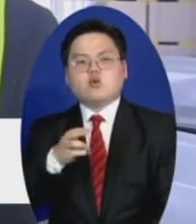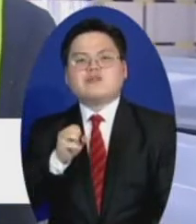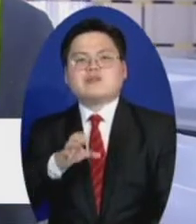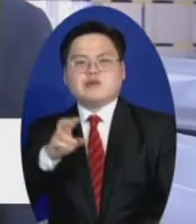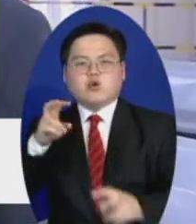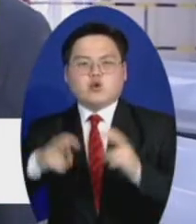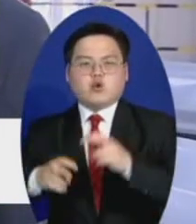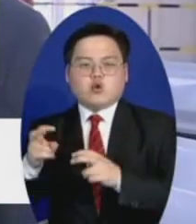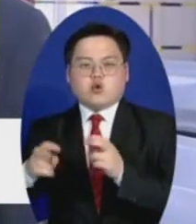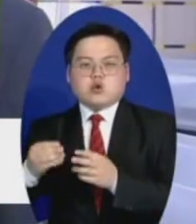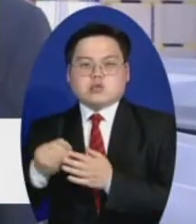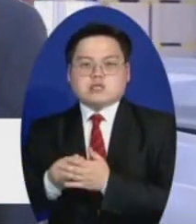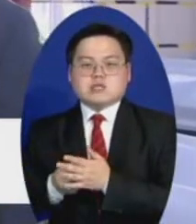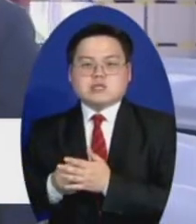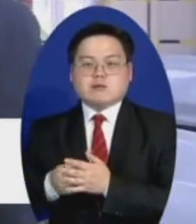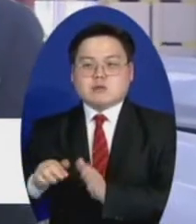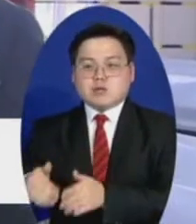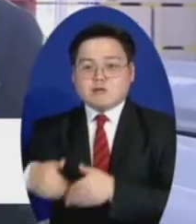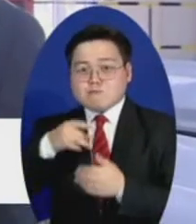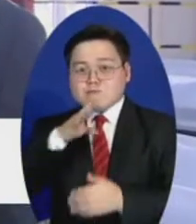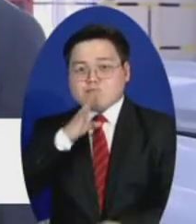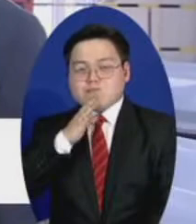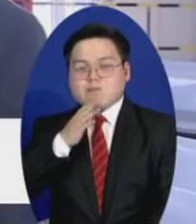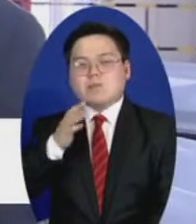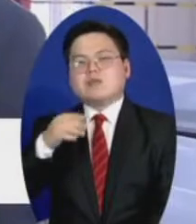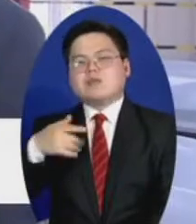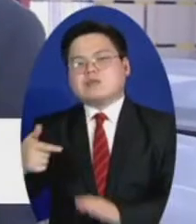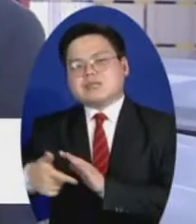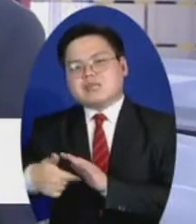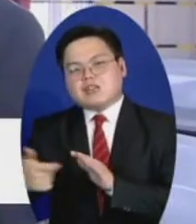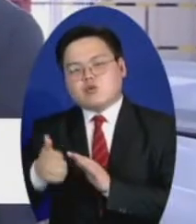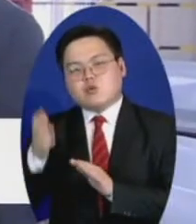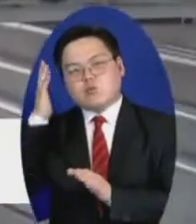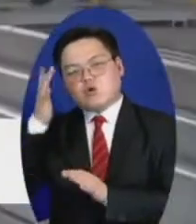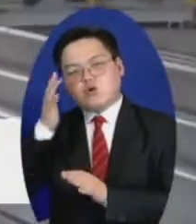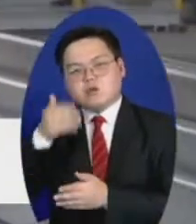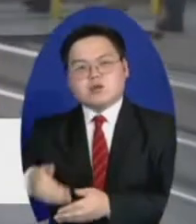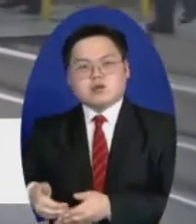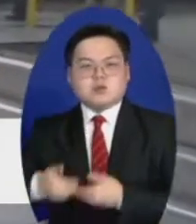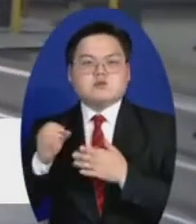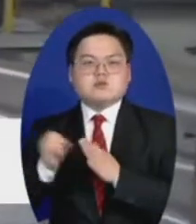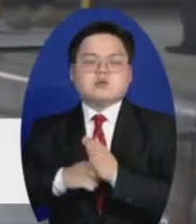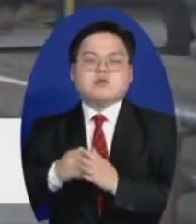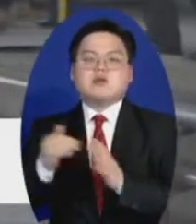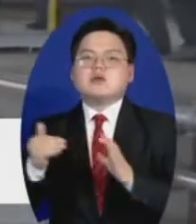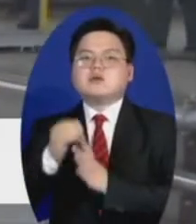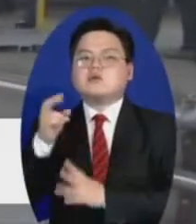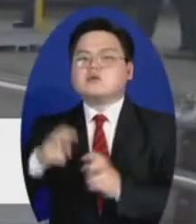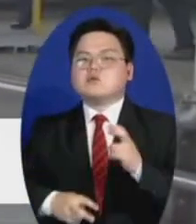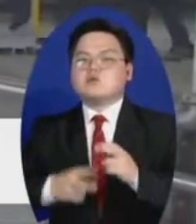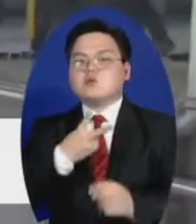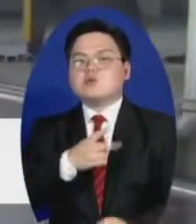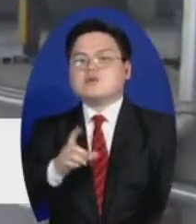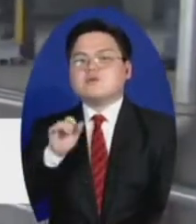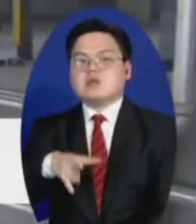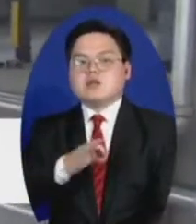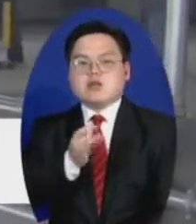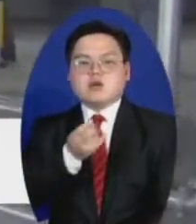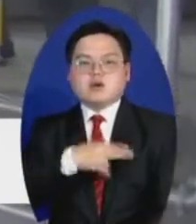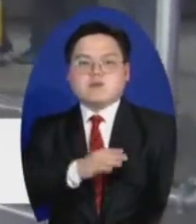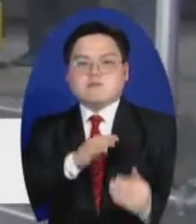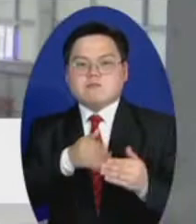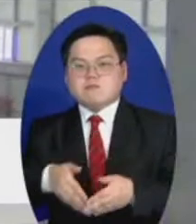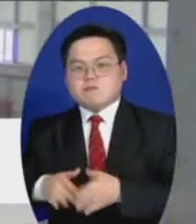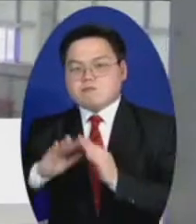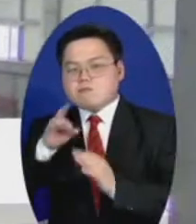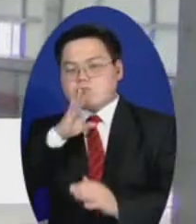үйлдвэрлэлт хайлгын өртөгш гэсэн үйлдвэрлэлүүдэд дэмжих юм бол бид татварын бодлогоо дэмжих хэрэгтэй байна гэж. Эрдэнэ төвлөрийн үүсмэл ордыг төшиглэн